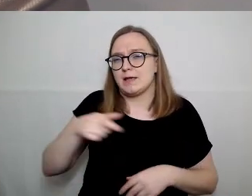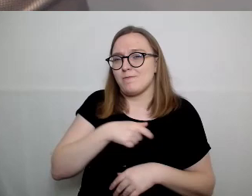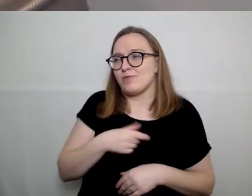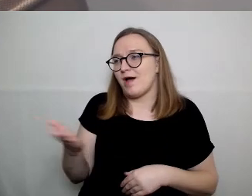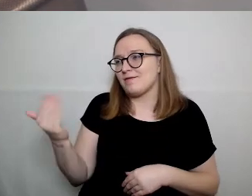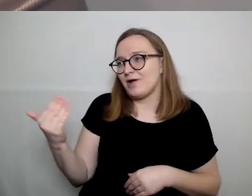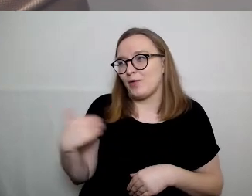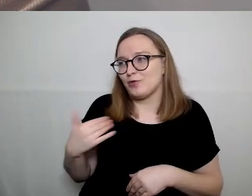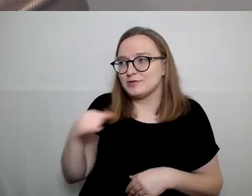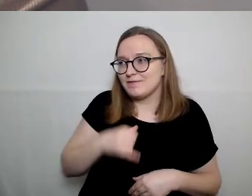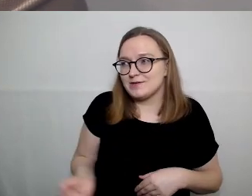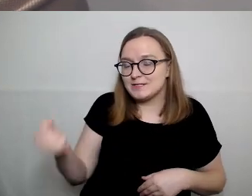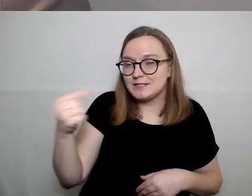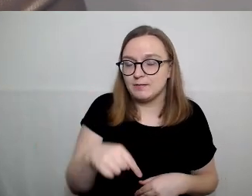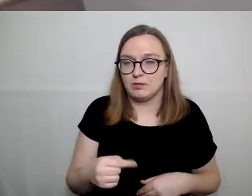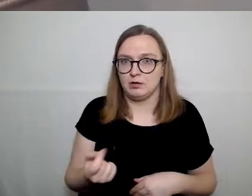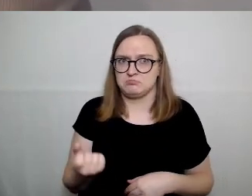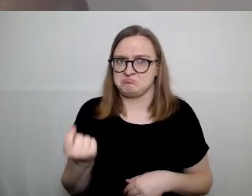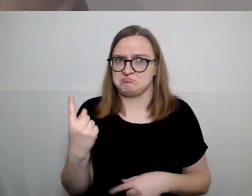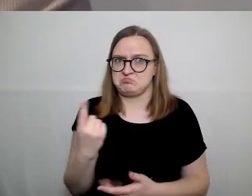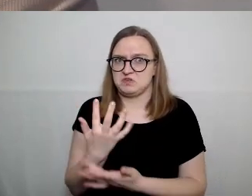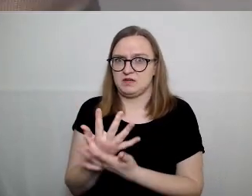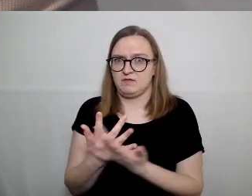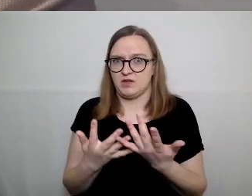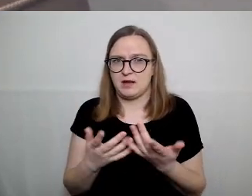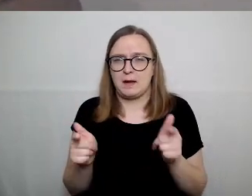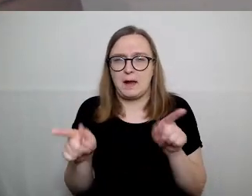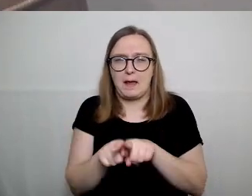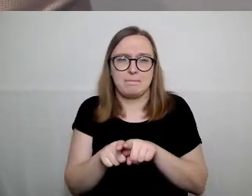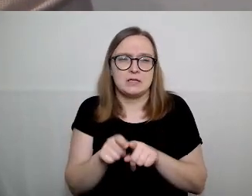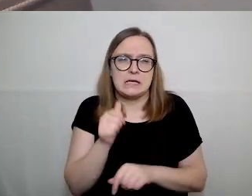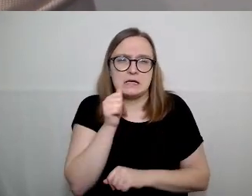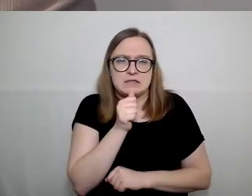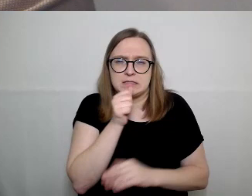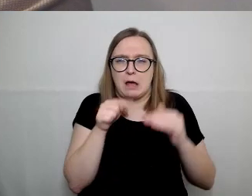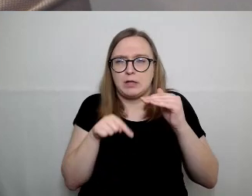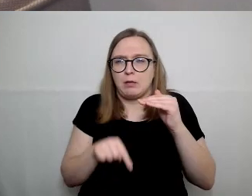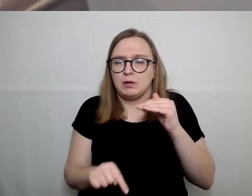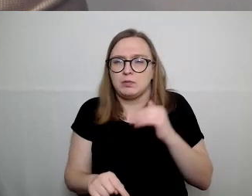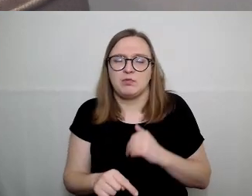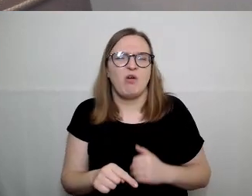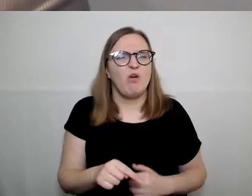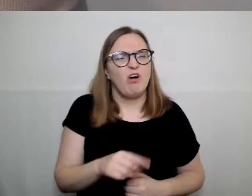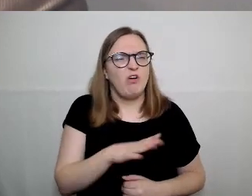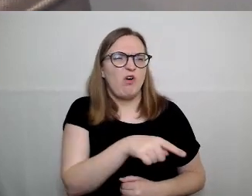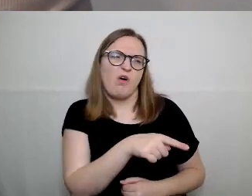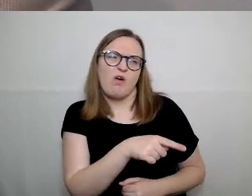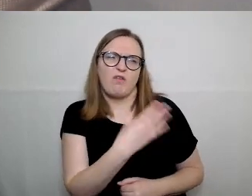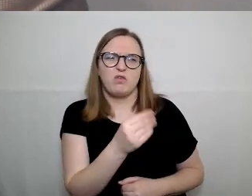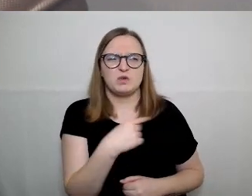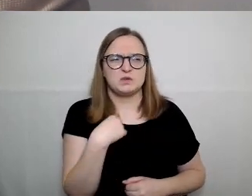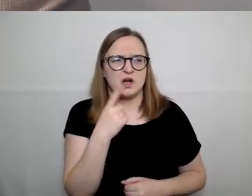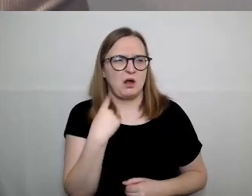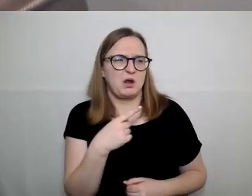na, tokius visokius po vandeninius, kad, na, čia mes nelabai norim su jumis bendradarbiauti